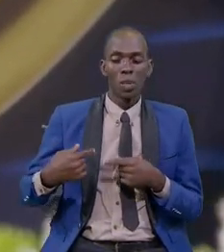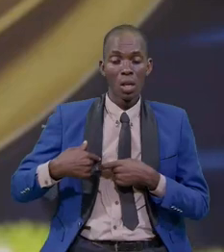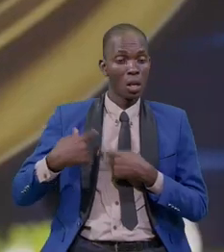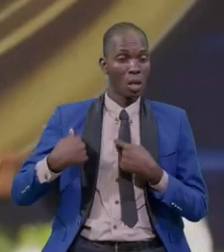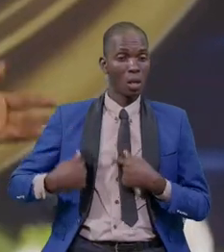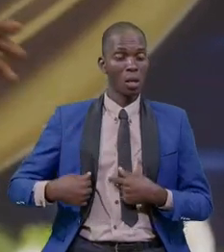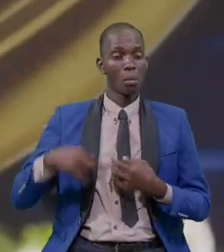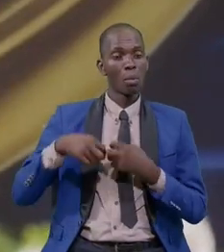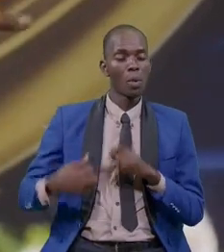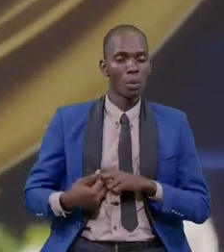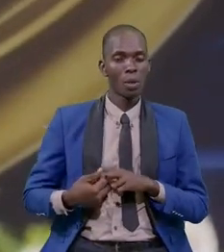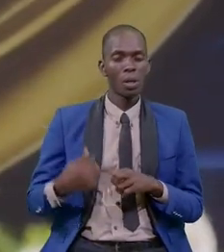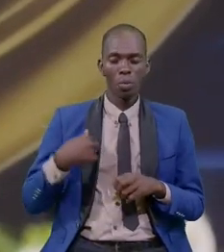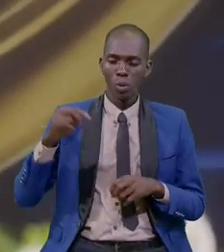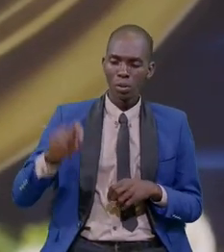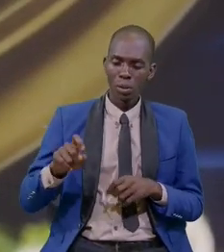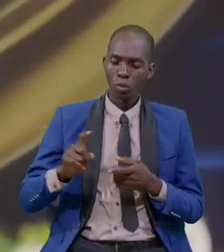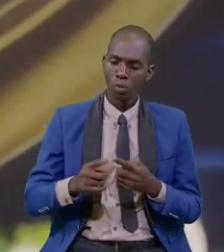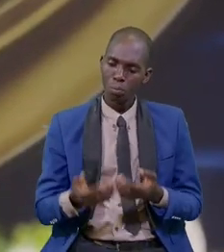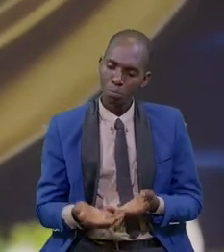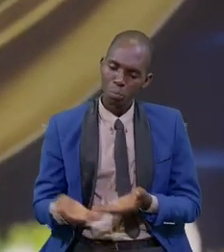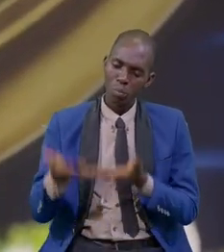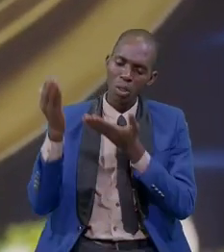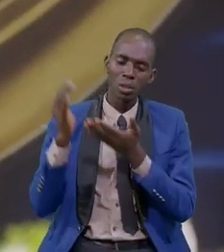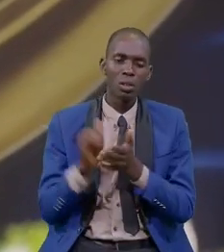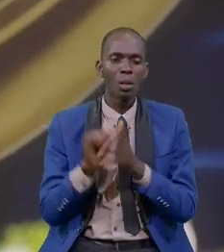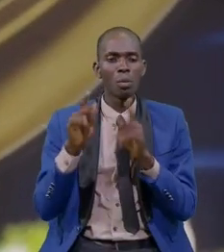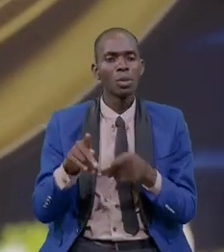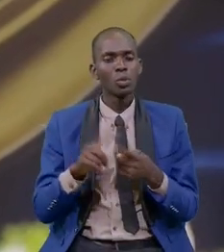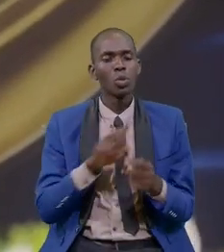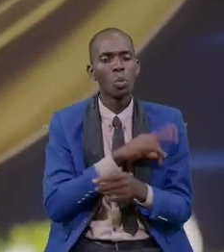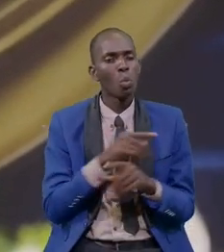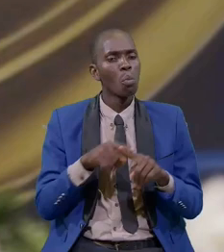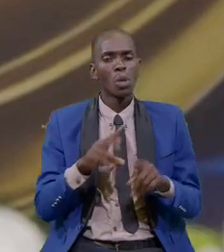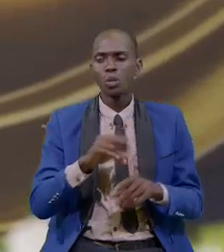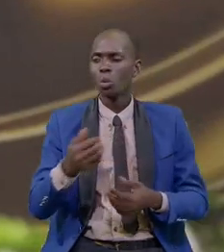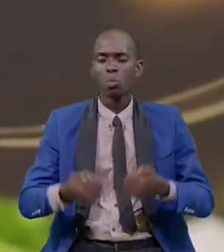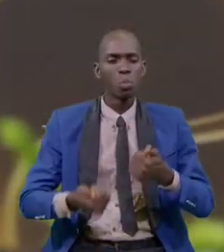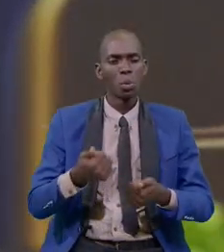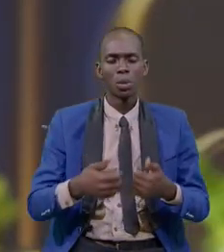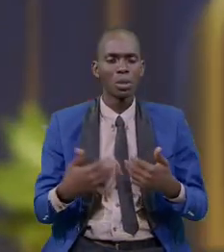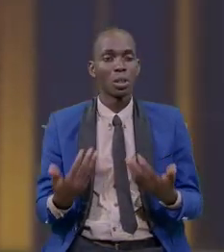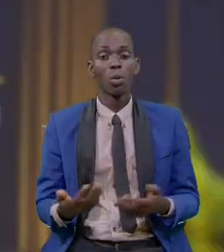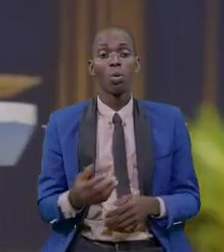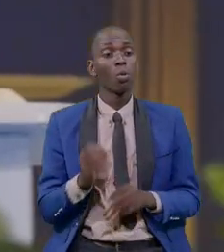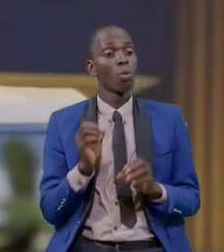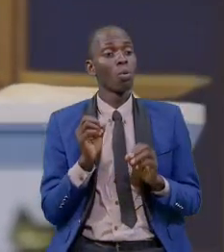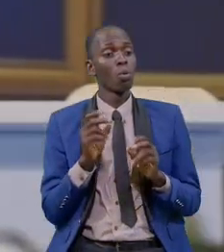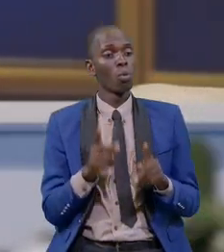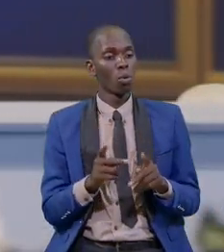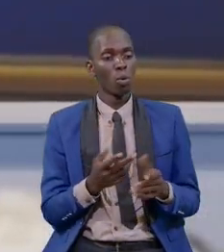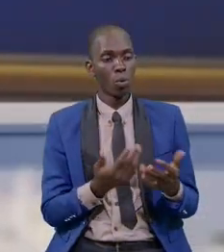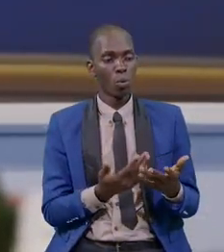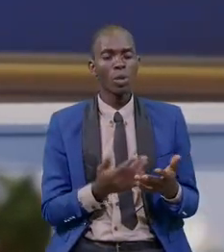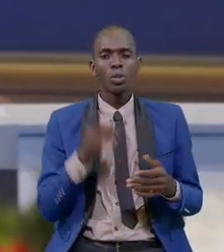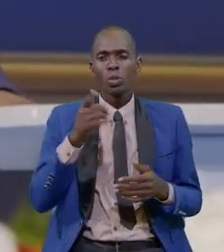crise cardiaque. Nous avons besoin de l'amener à l'hôpital. Et il n'y a pas de voiture. Ah, c'est ce que nous disons. Que tu es sauvé, tu vas te